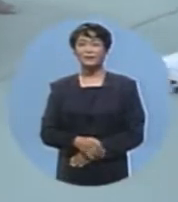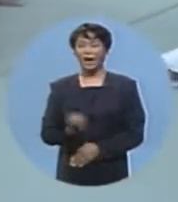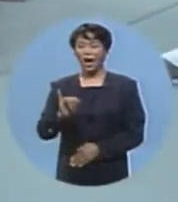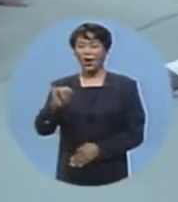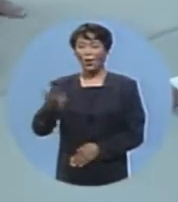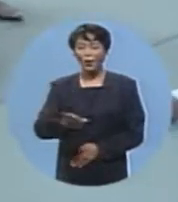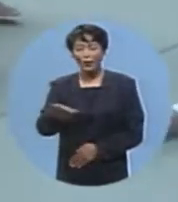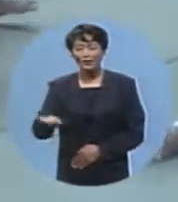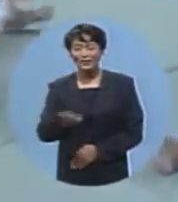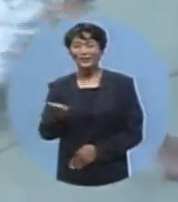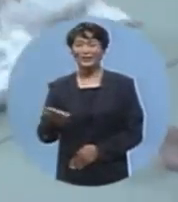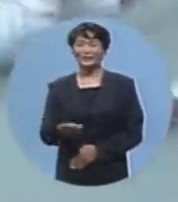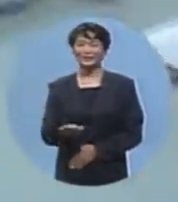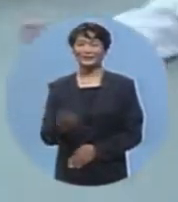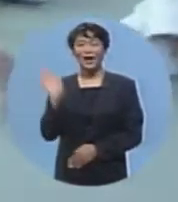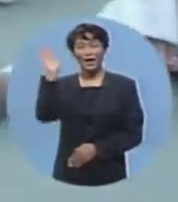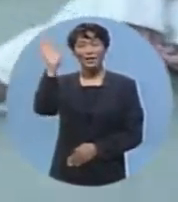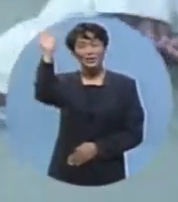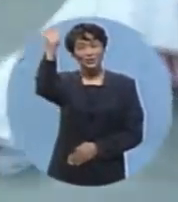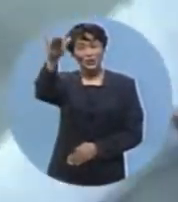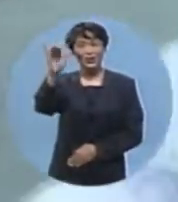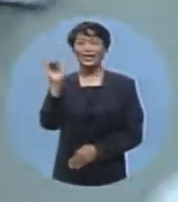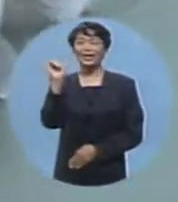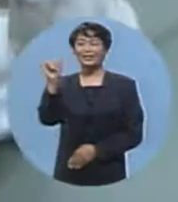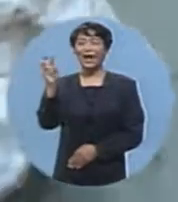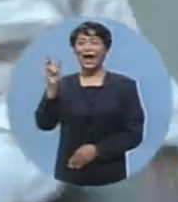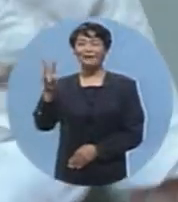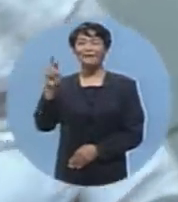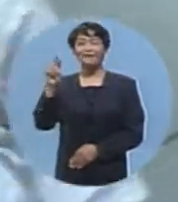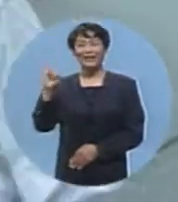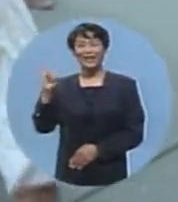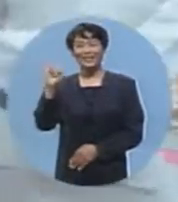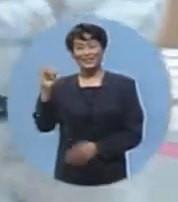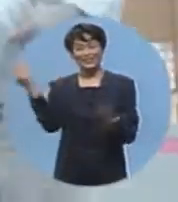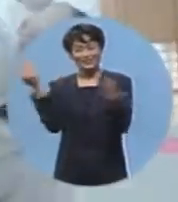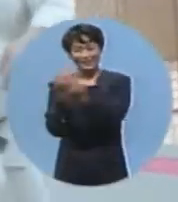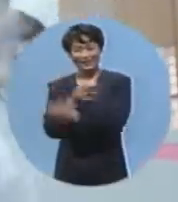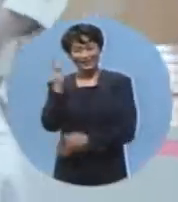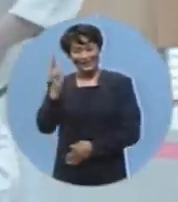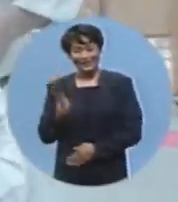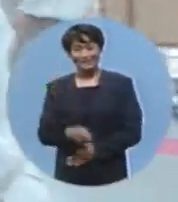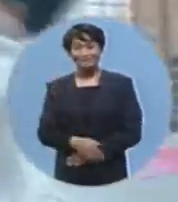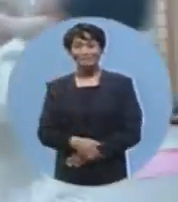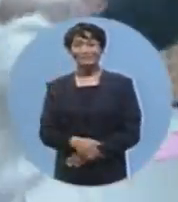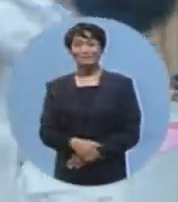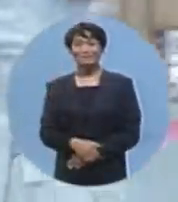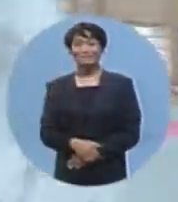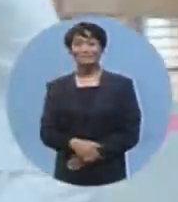女の子ですよ。将来のヤーラちゃんですね彼女は。